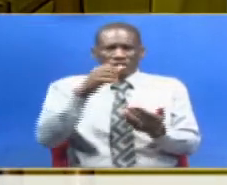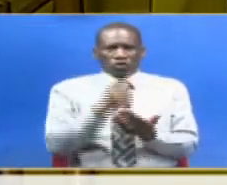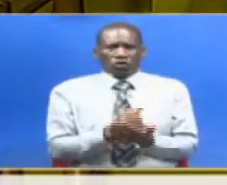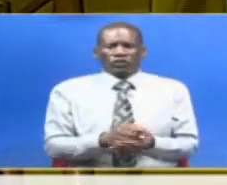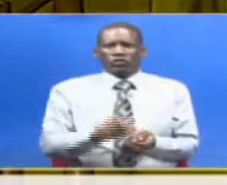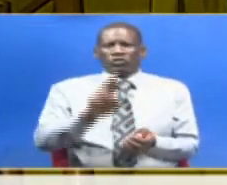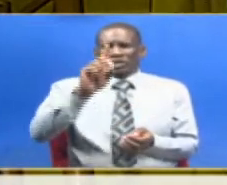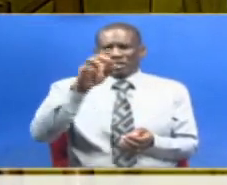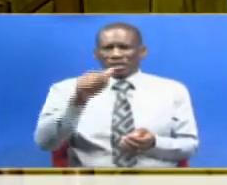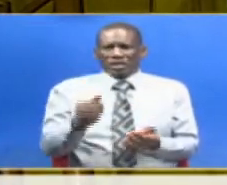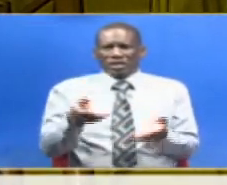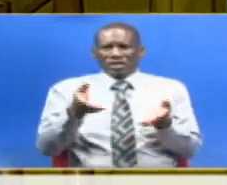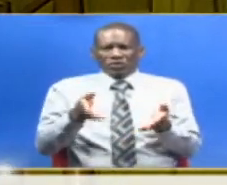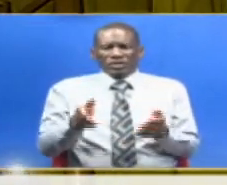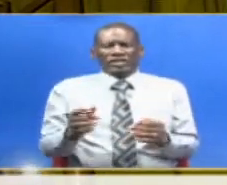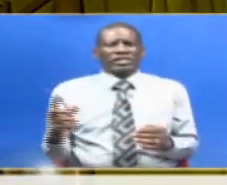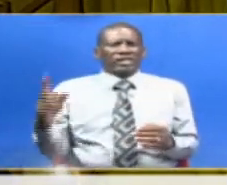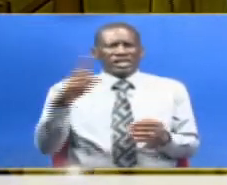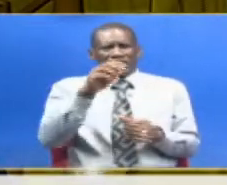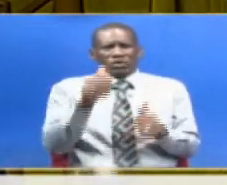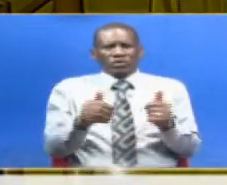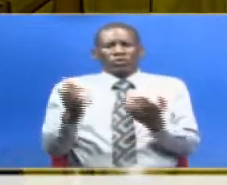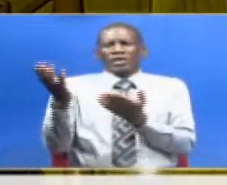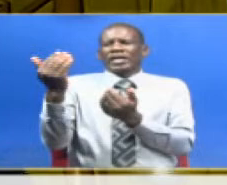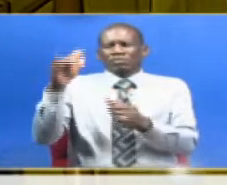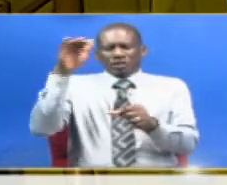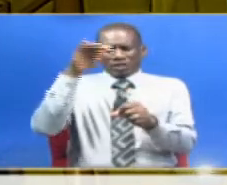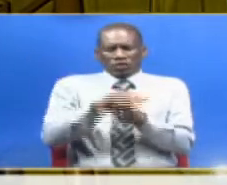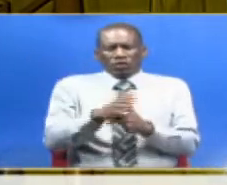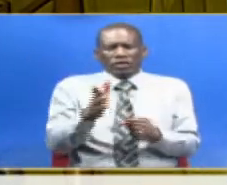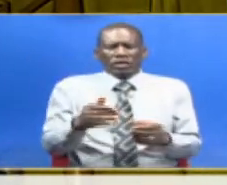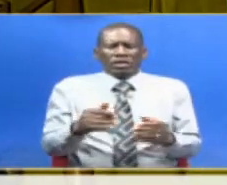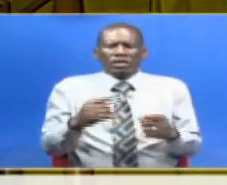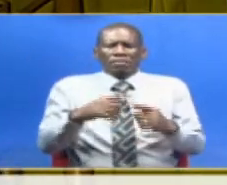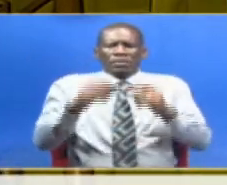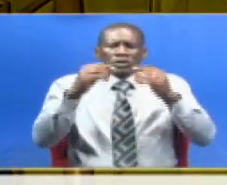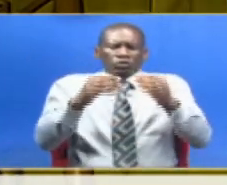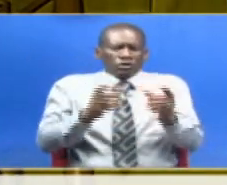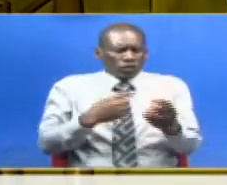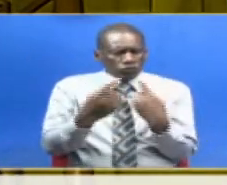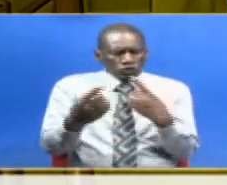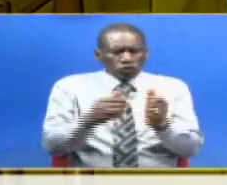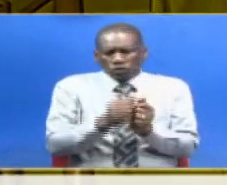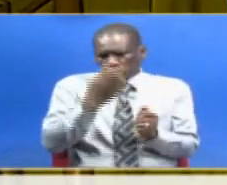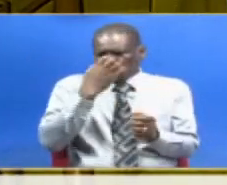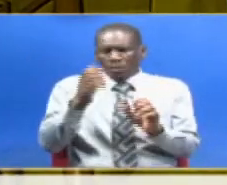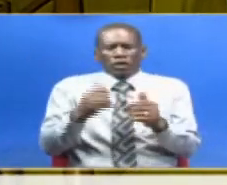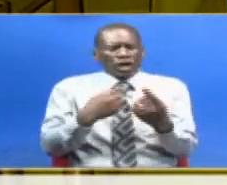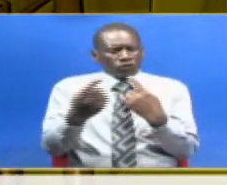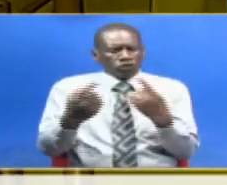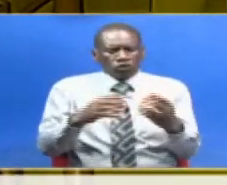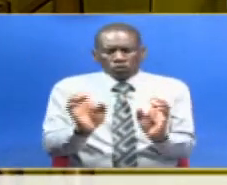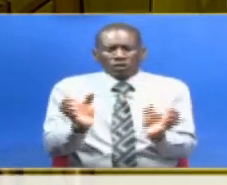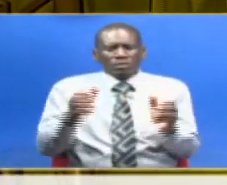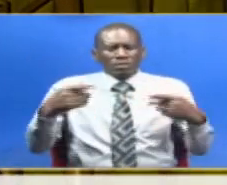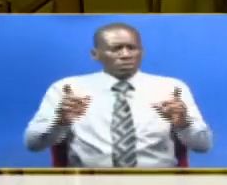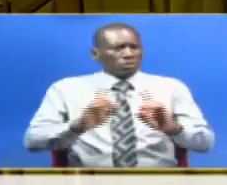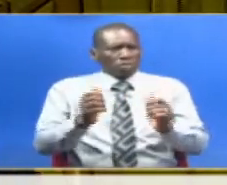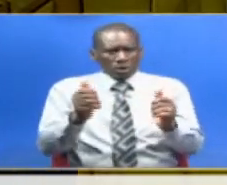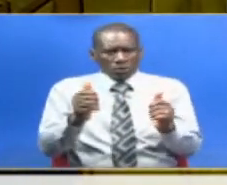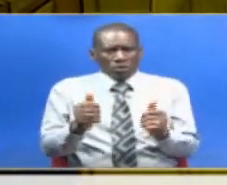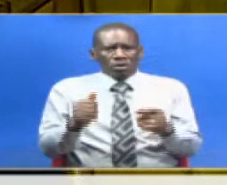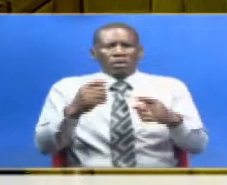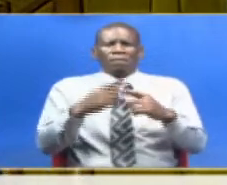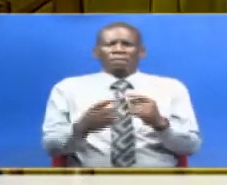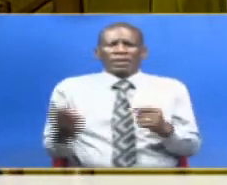Kwa hivyo ni siku tu ambayo tunatarajia mengi. Bado hatujapata fursa ya kuzungumza naye. Hajazungumza na waandishi wa habari, lakini